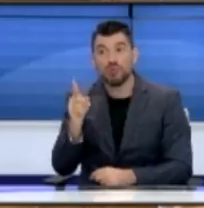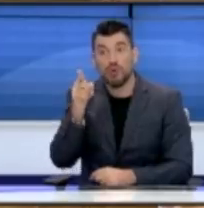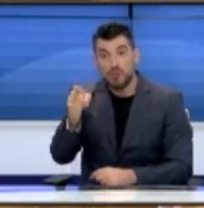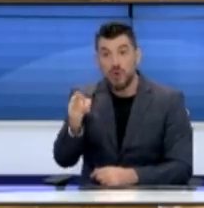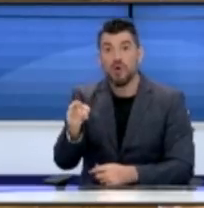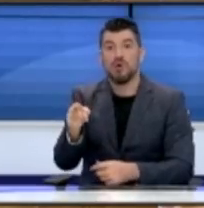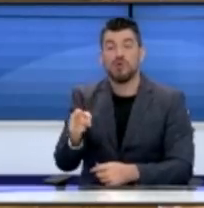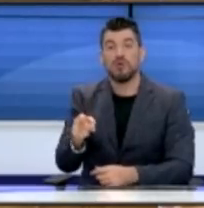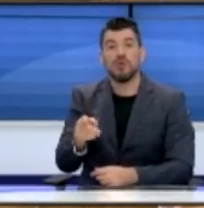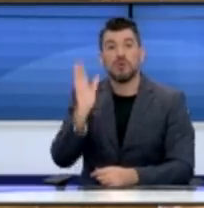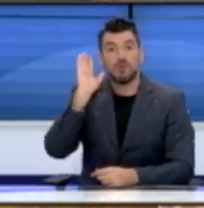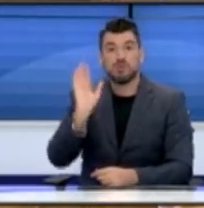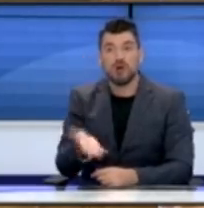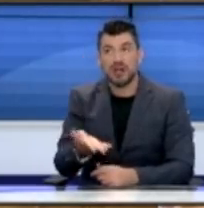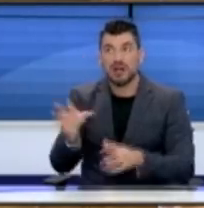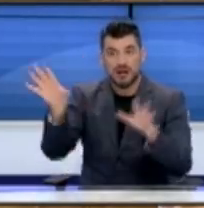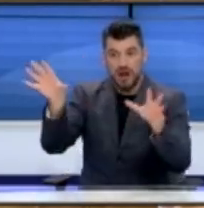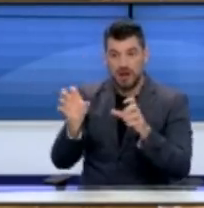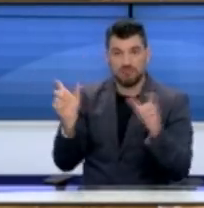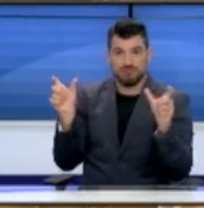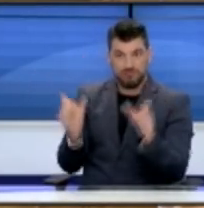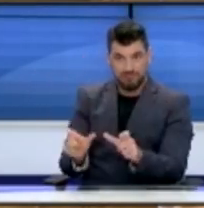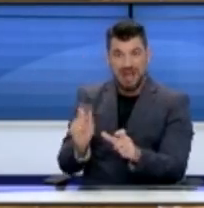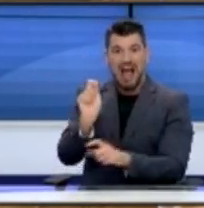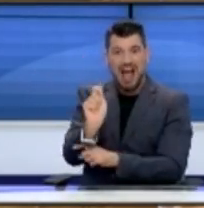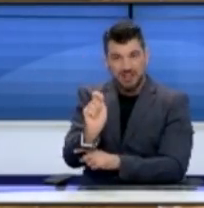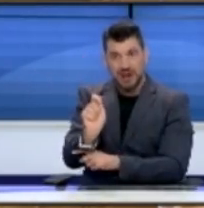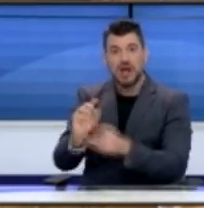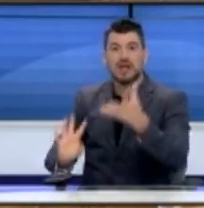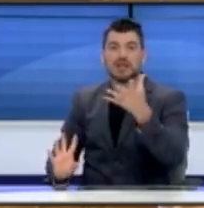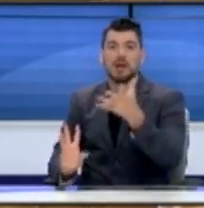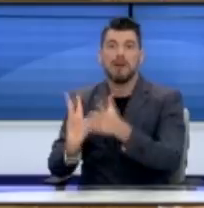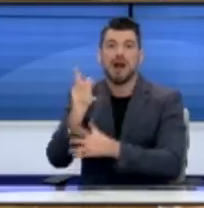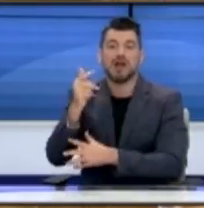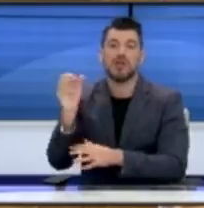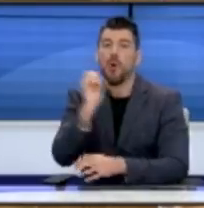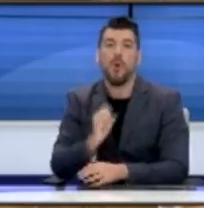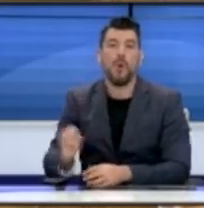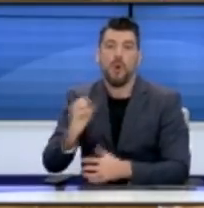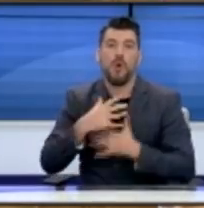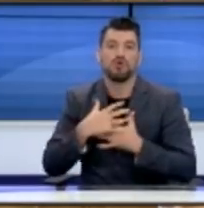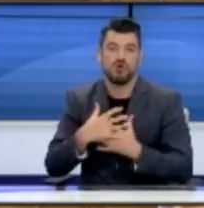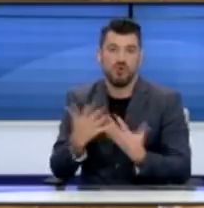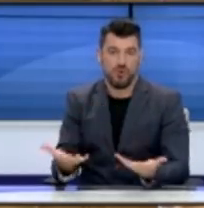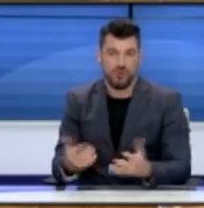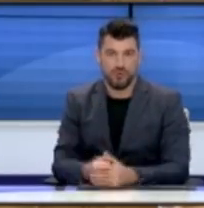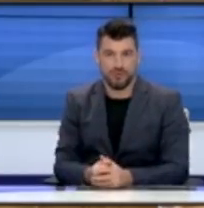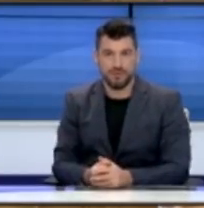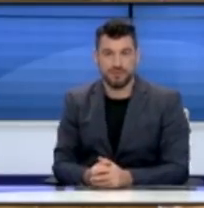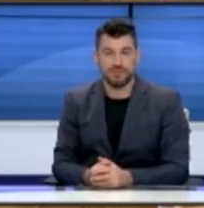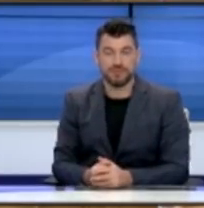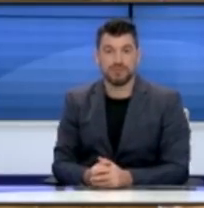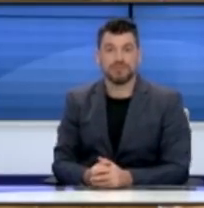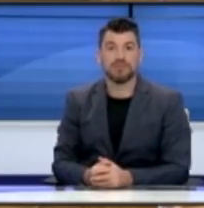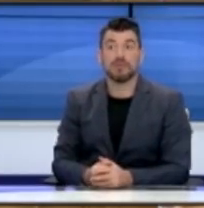λειτουργία του εγκλωβίζει τον άνθρακα και παράγει οξυγόνο, με μοναδική προϋπόθεση την ολοκληρωμένη διαχείριση,